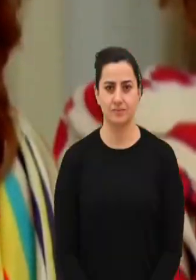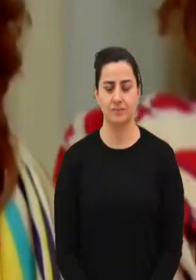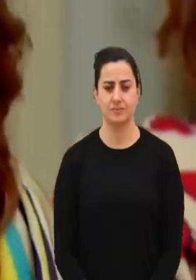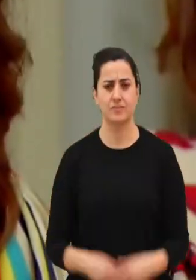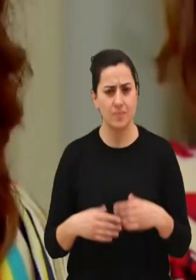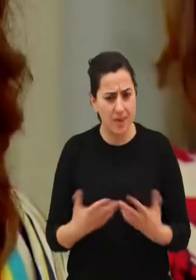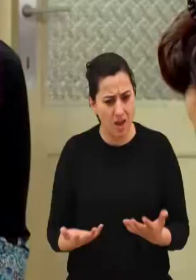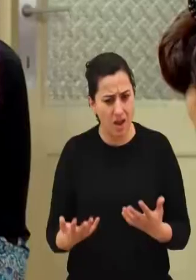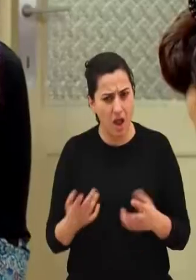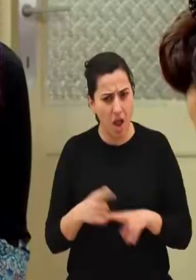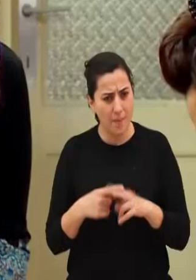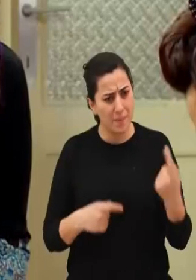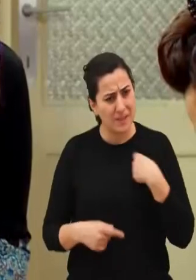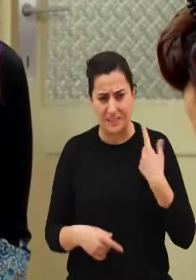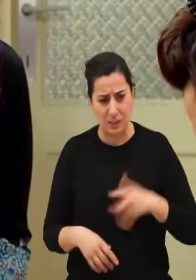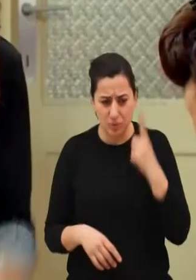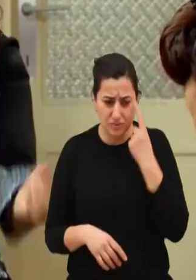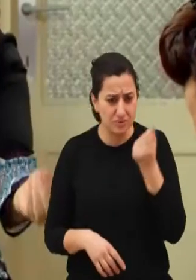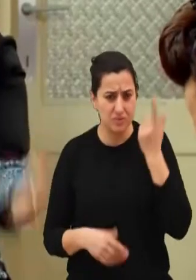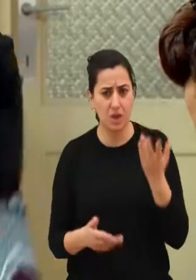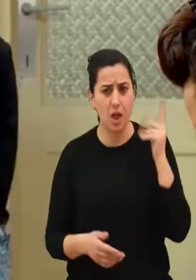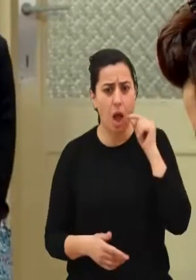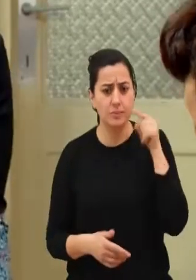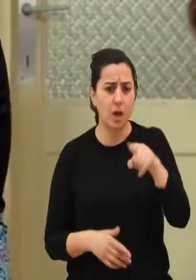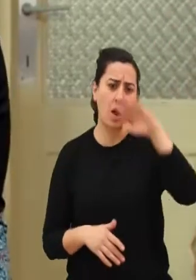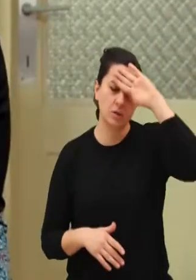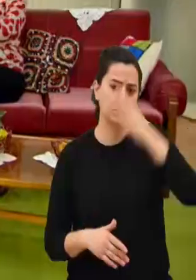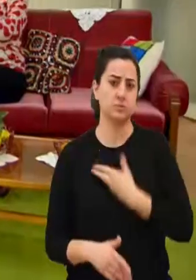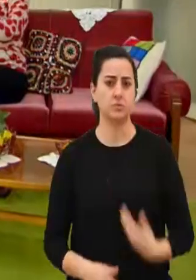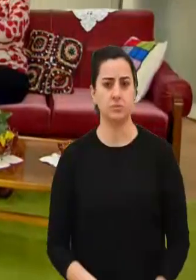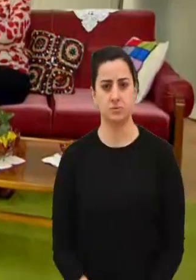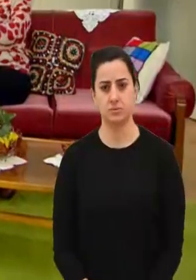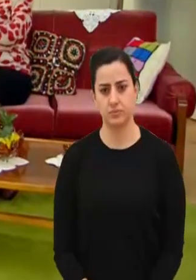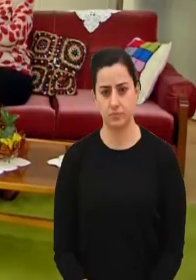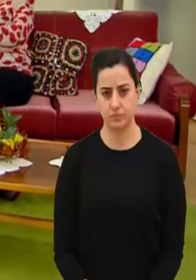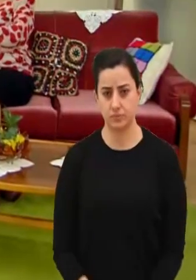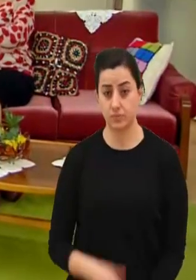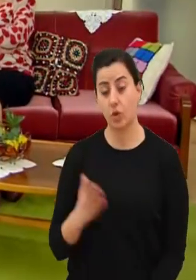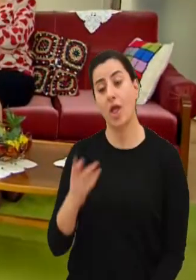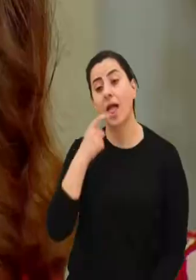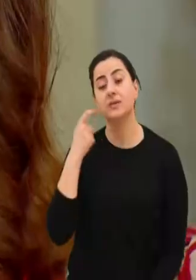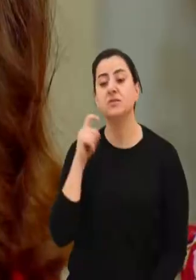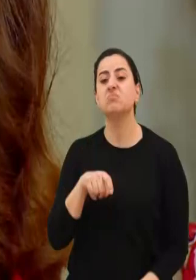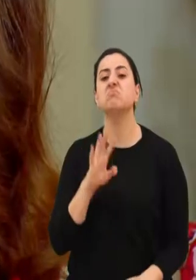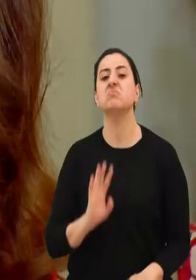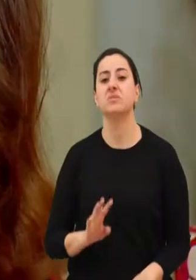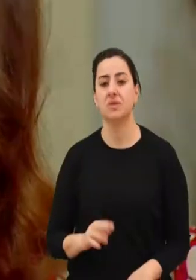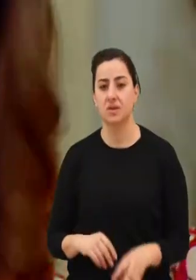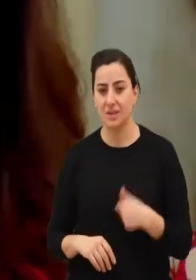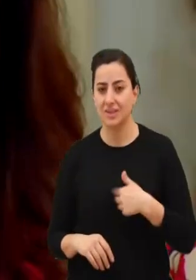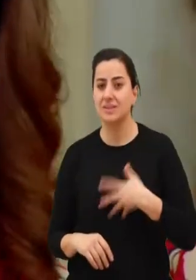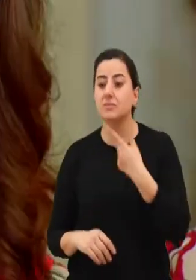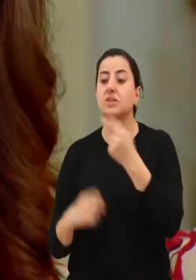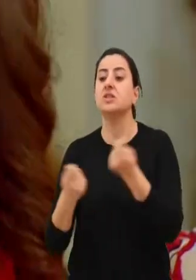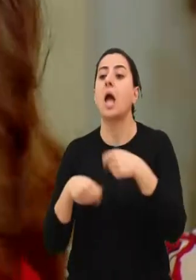Ya ne demek Ahmet artık beni sevmiyor? Abim senin için canını bile verir Gülden. Aa. O eskiden de Nazlıcığım. İstemediğim halde o